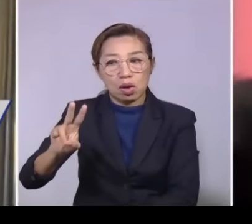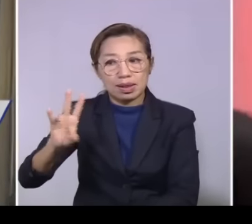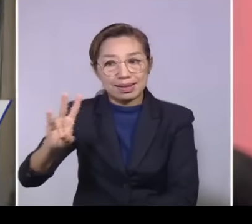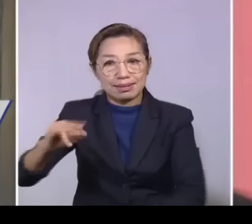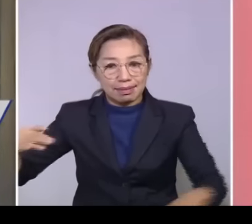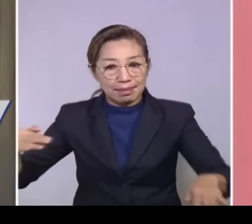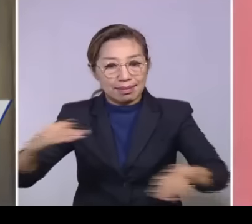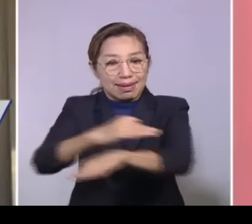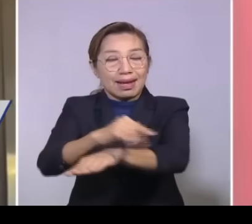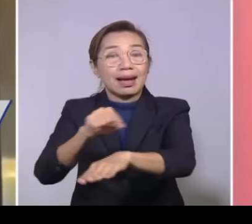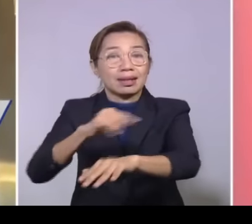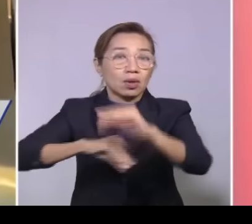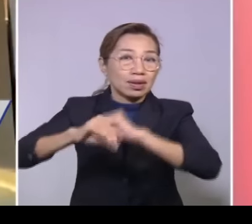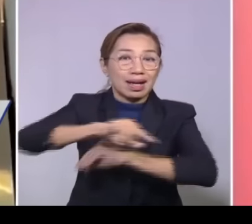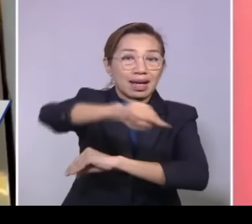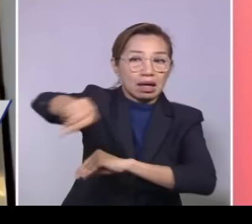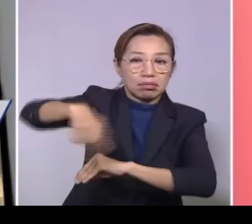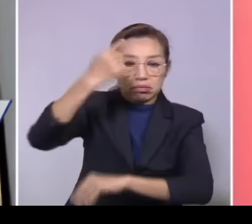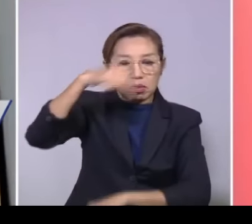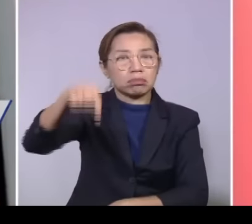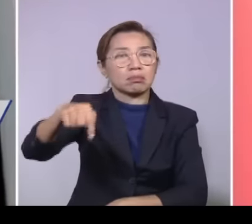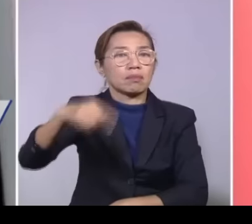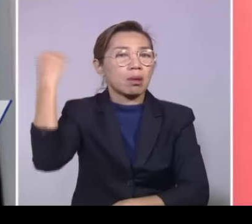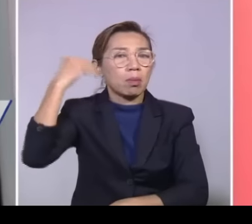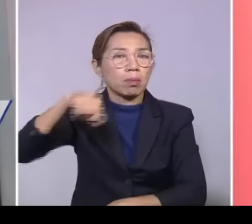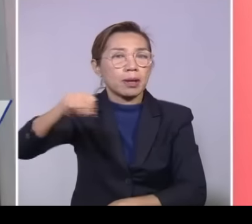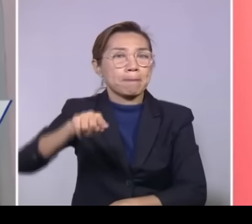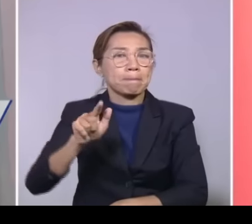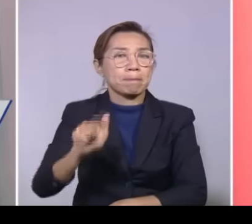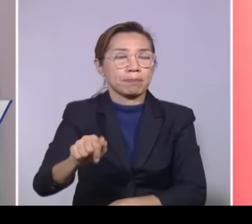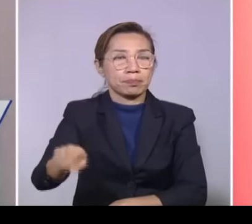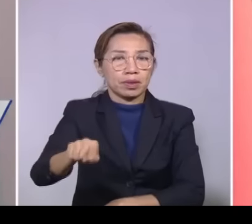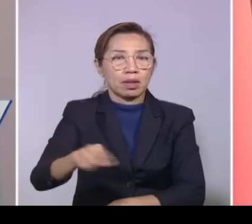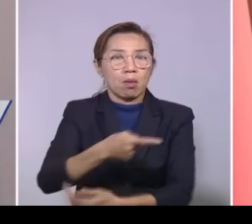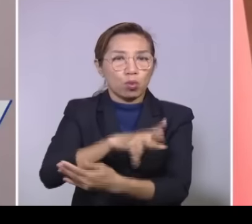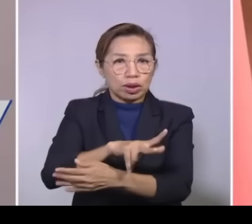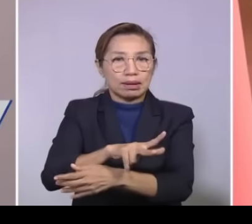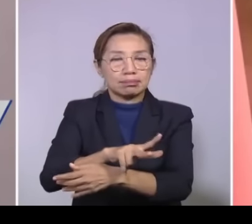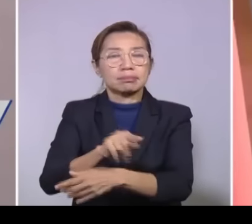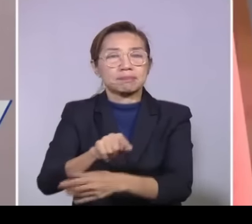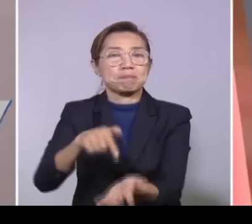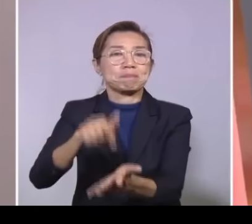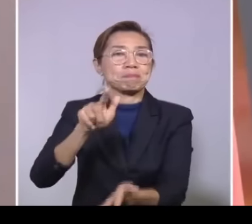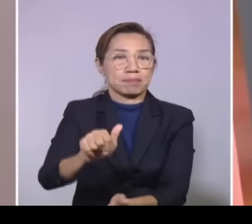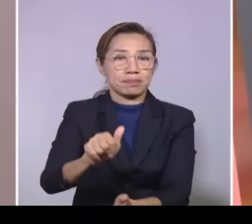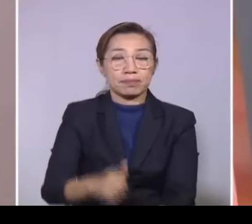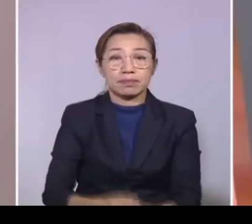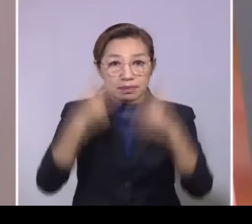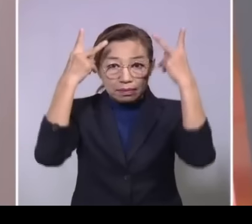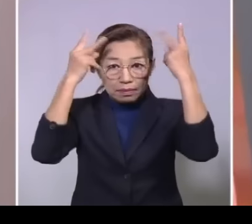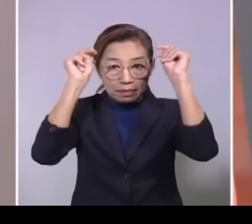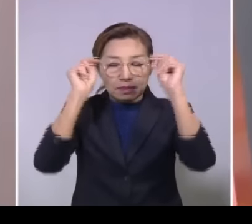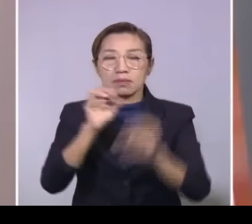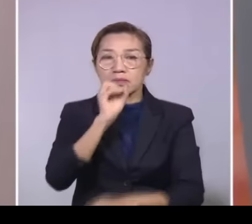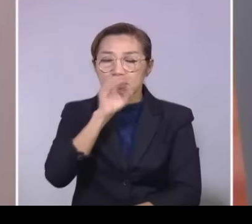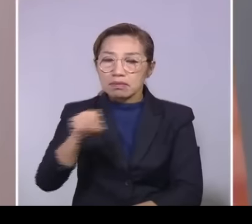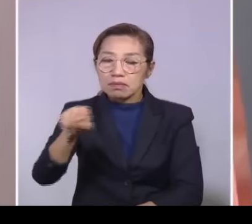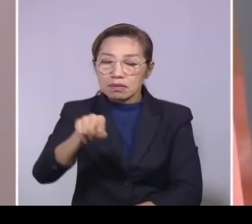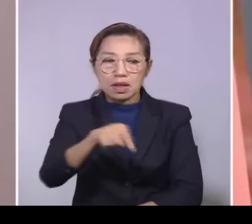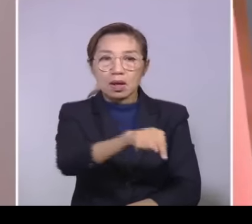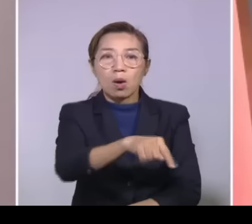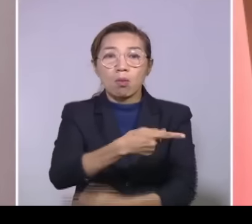แยกท่าเรืออำเภอถลางเพราะว่าจุดนี้เป็นเส้นทางหลักในการผ่านเข้าออกตัวเมืองภูเก็ตด้วยนะคะนายกรัฐมนตรีนะครับได้รับ